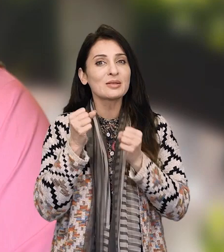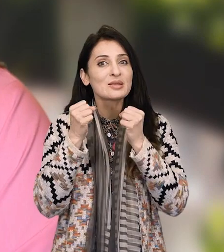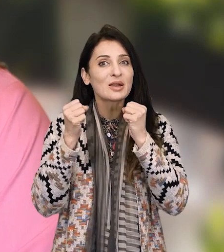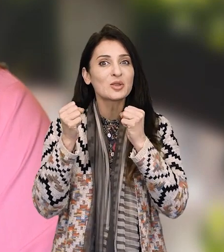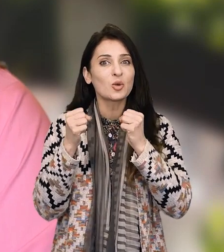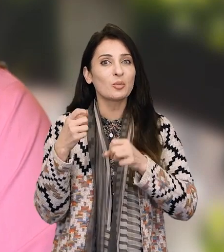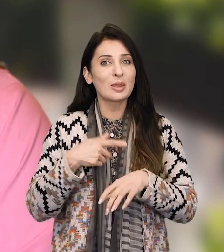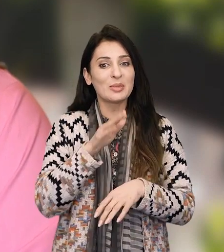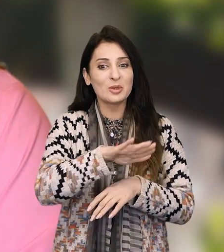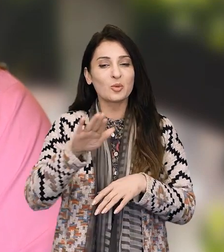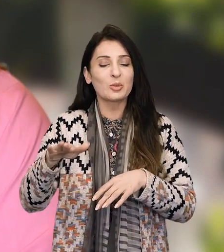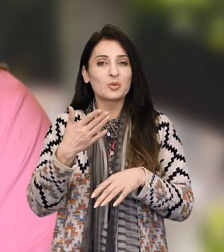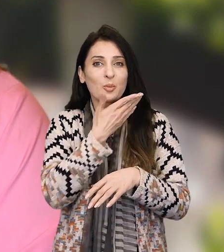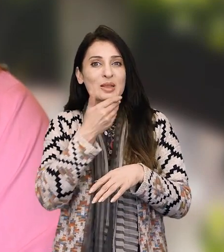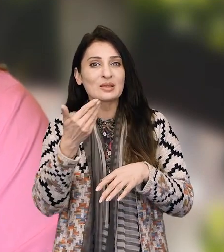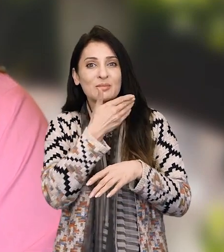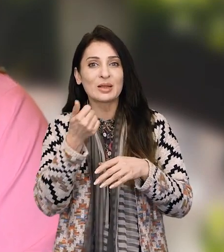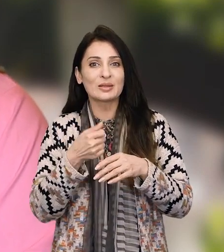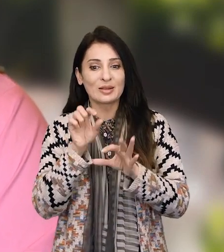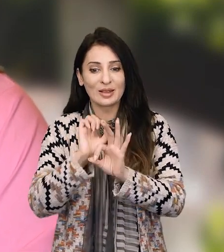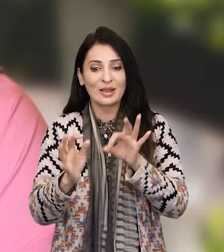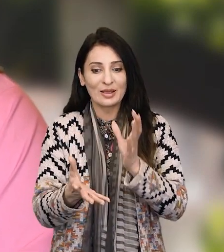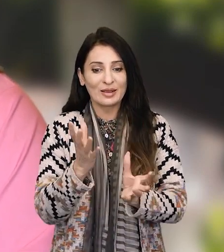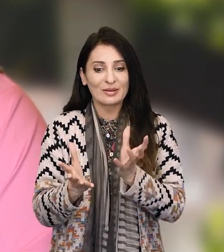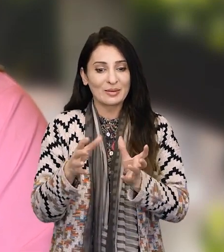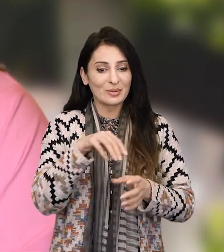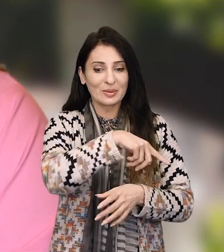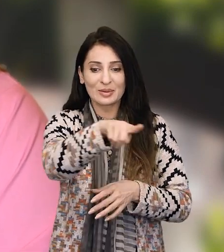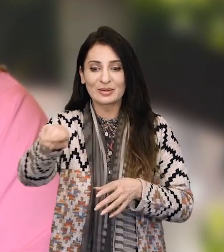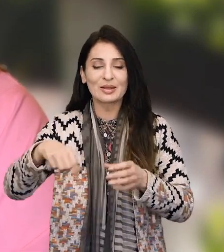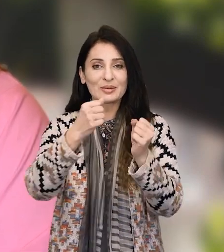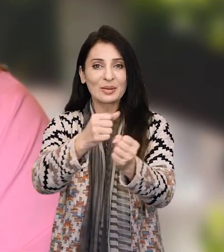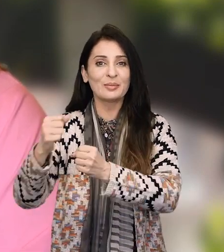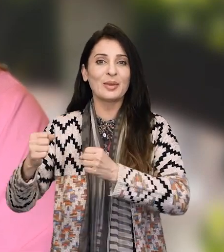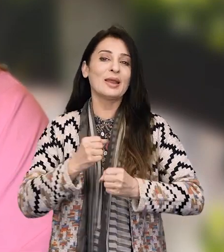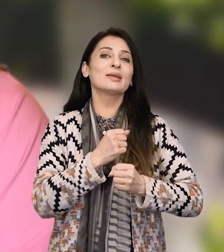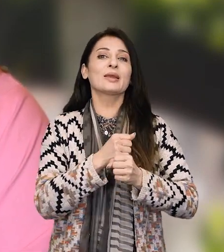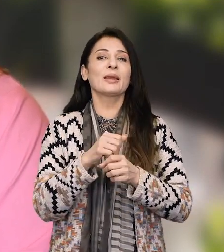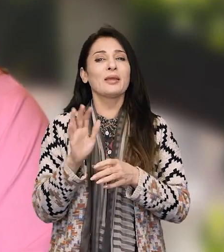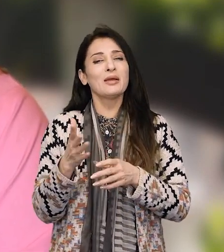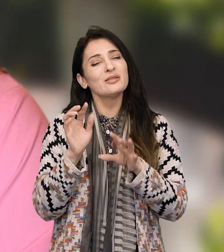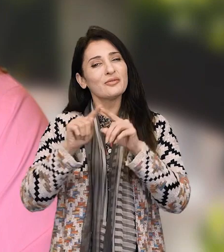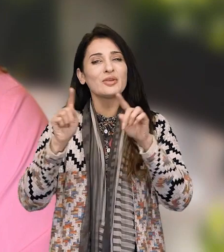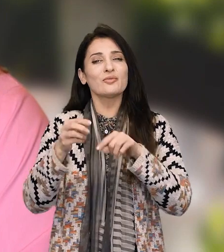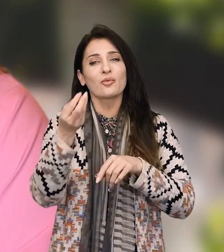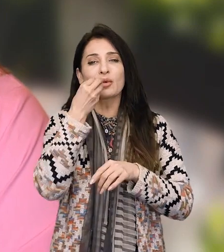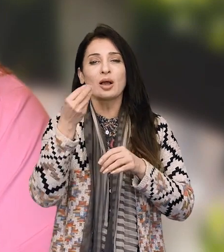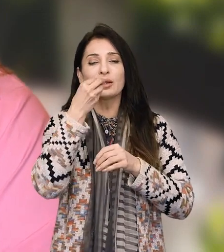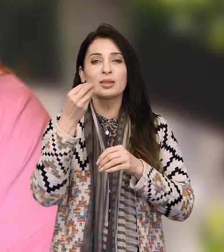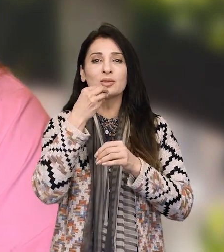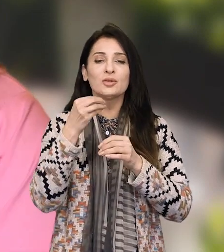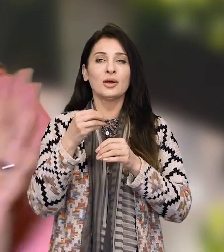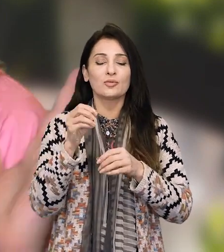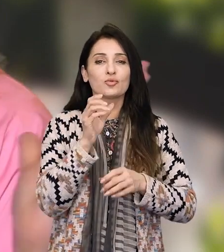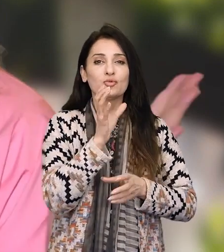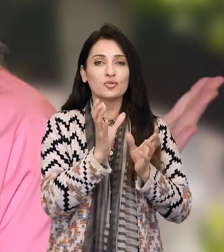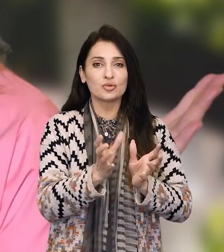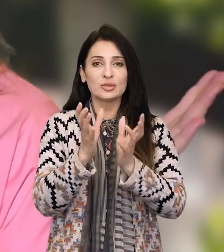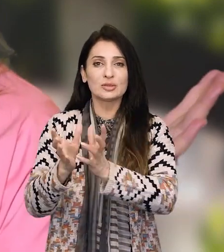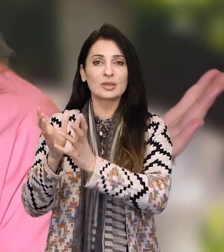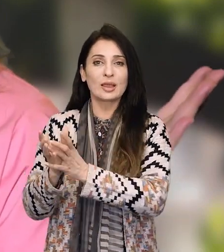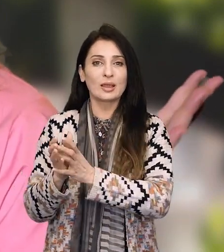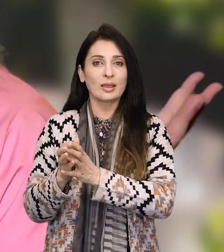heat of that fire pit and teppanyakis and then लोगों ने पूरे